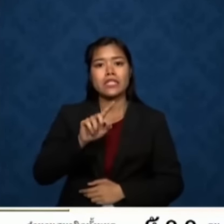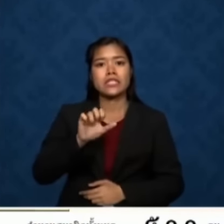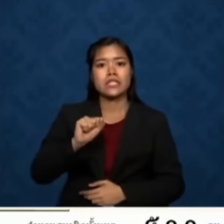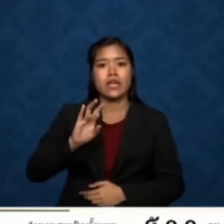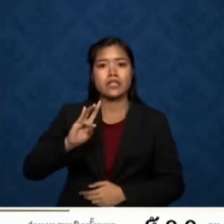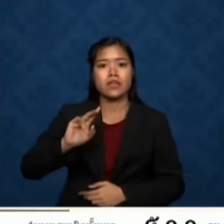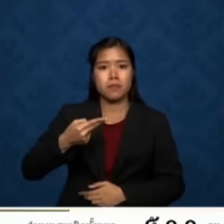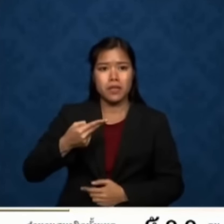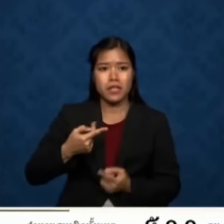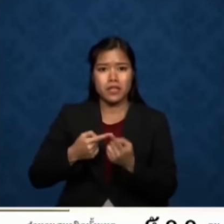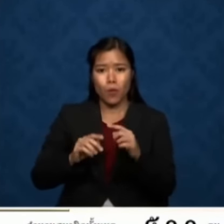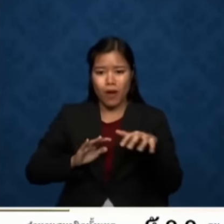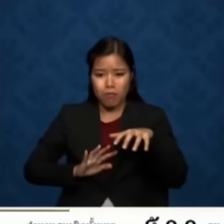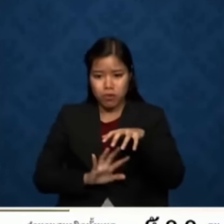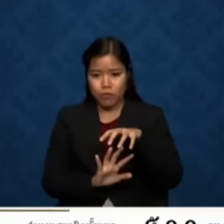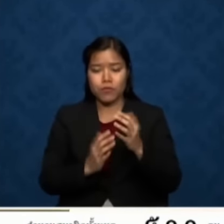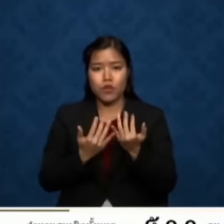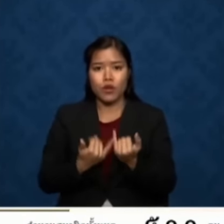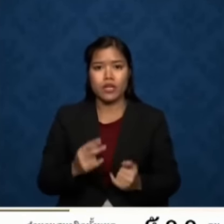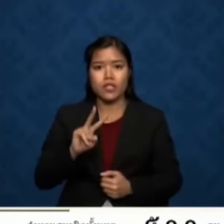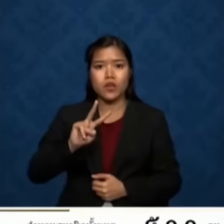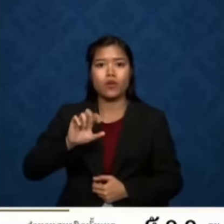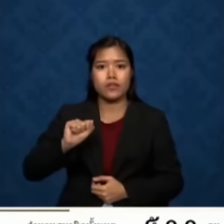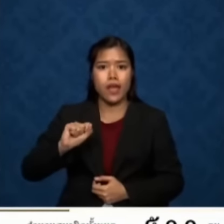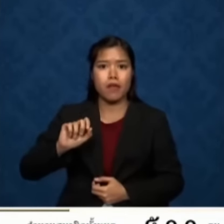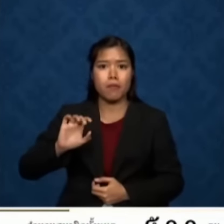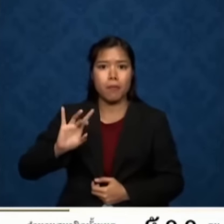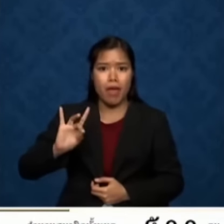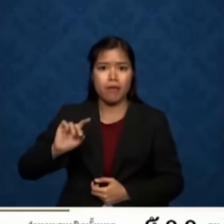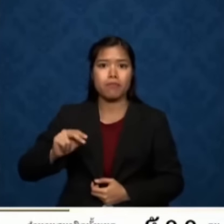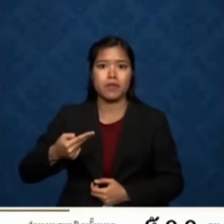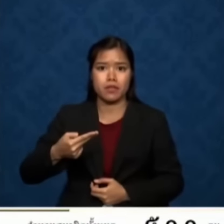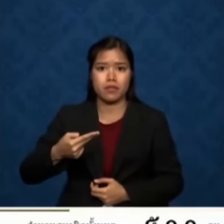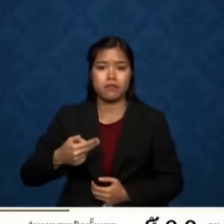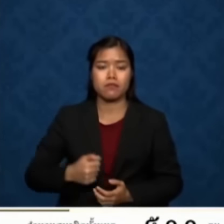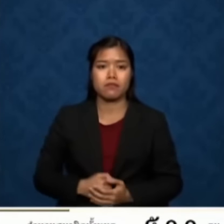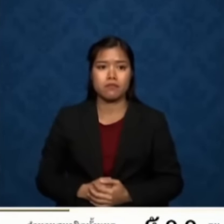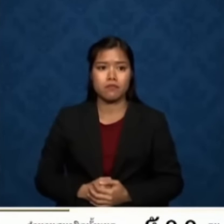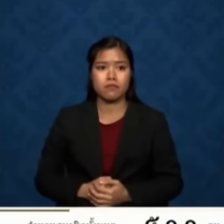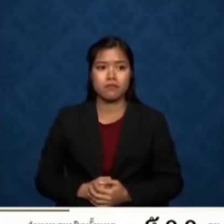ขัง 280,000 อันนี้ก็อยากจะกลับเรียนนะครับ